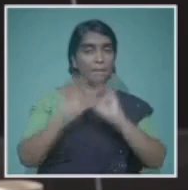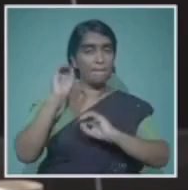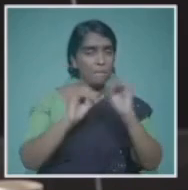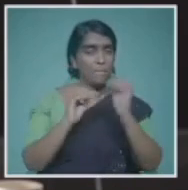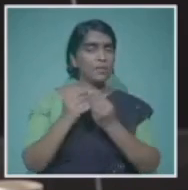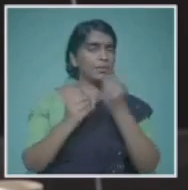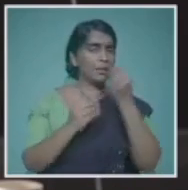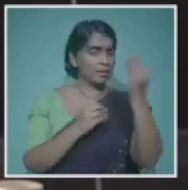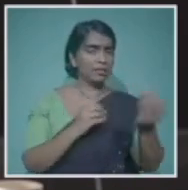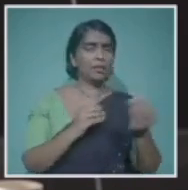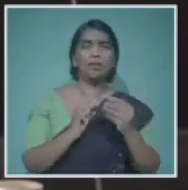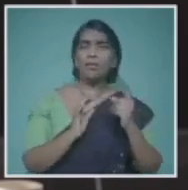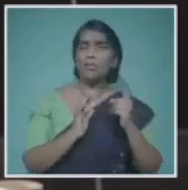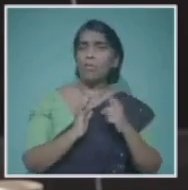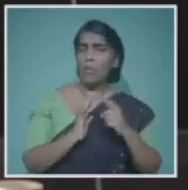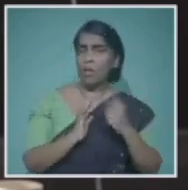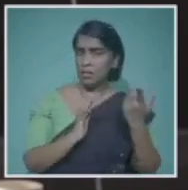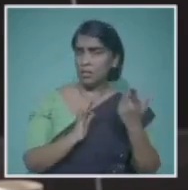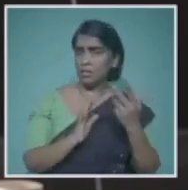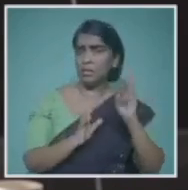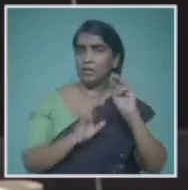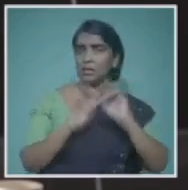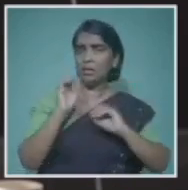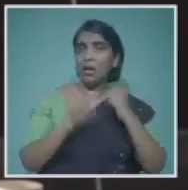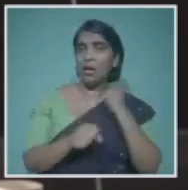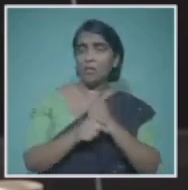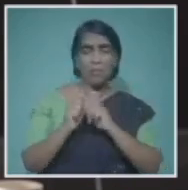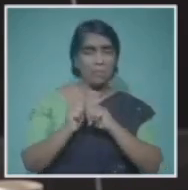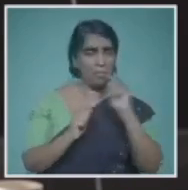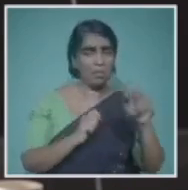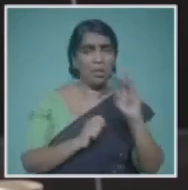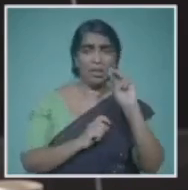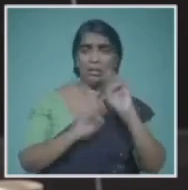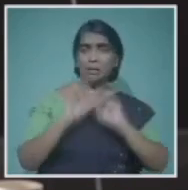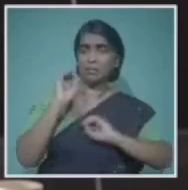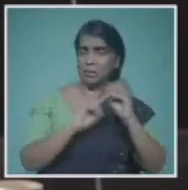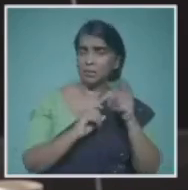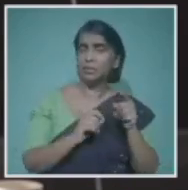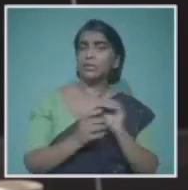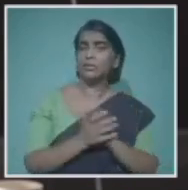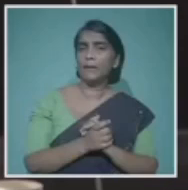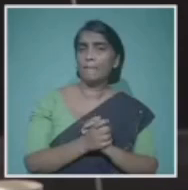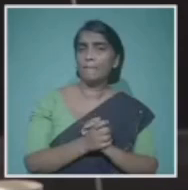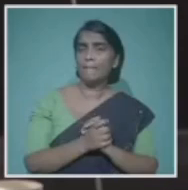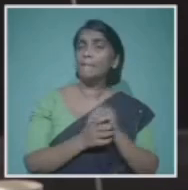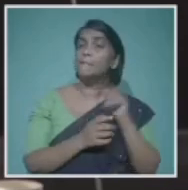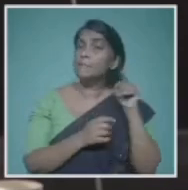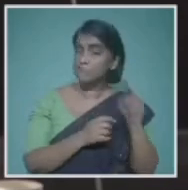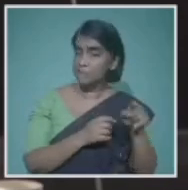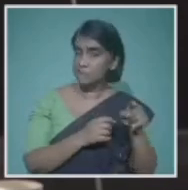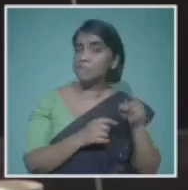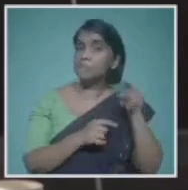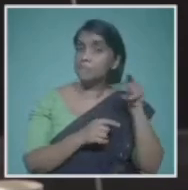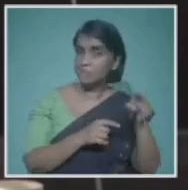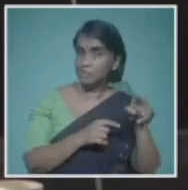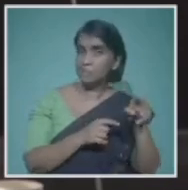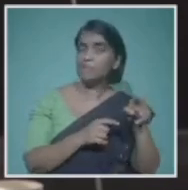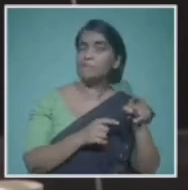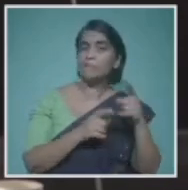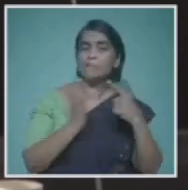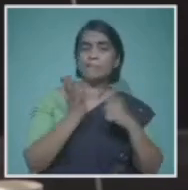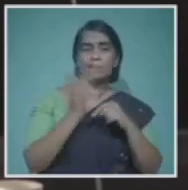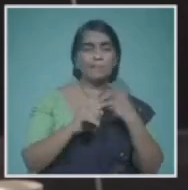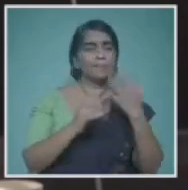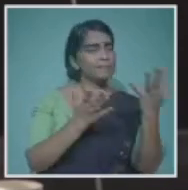ලැබෙනවා. 130ක් ආණ්ඩුව ගෙවනවා 130ක්. හරි ඒ එතනින් withholding tax එක